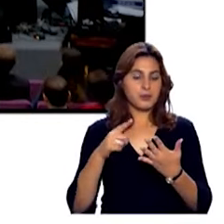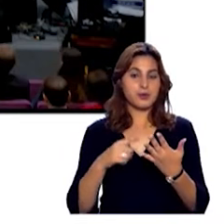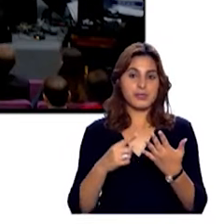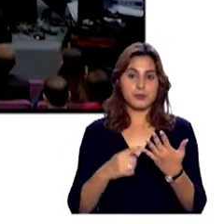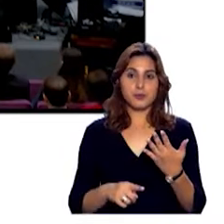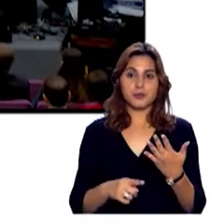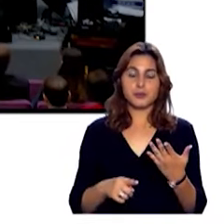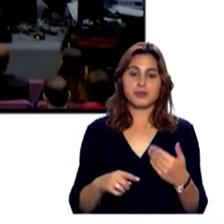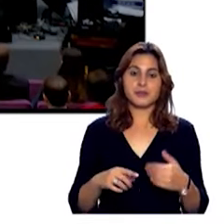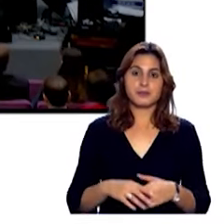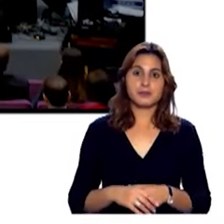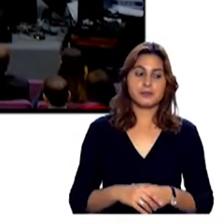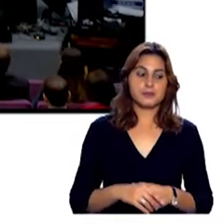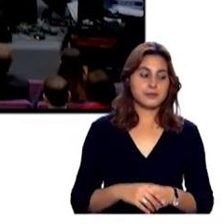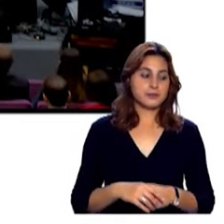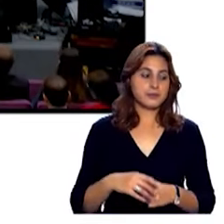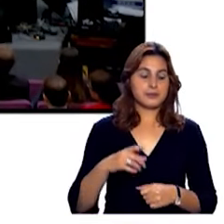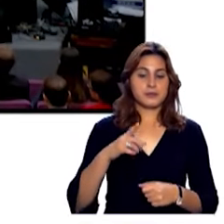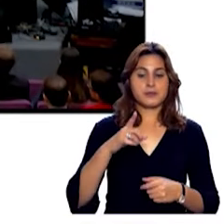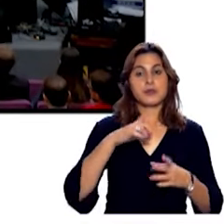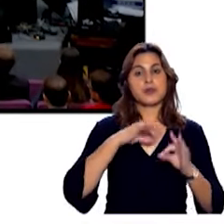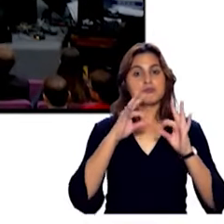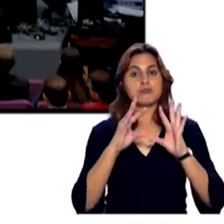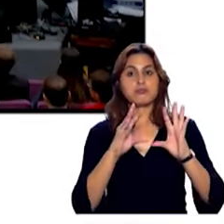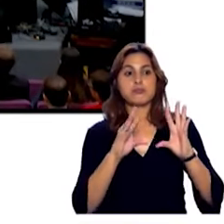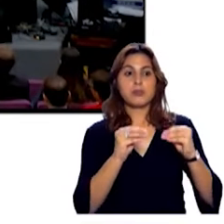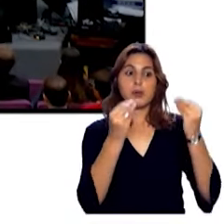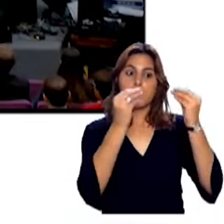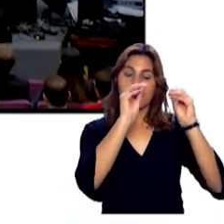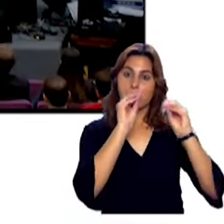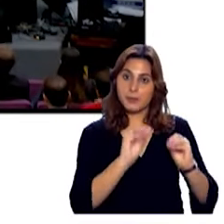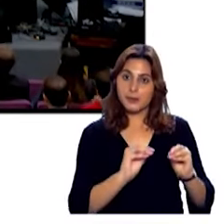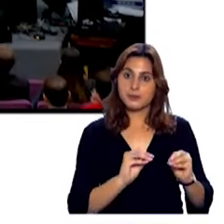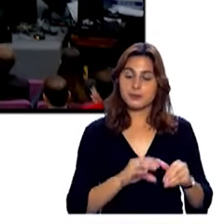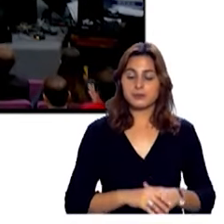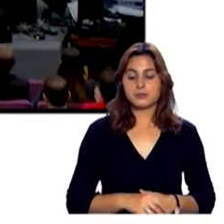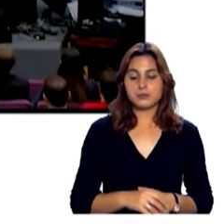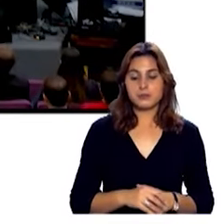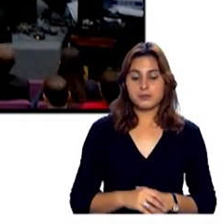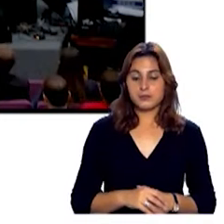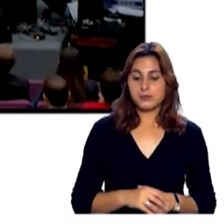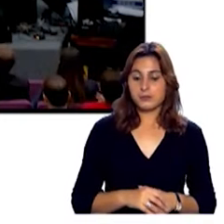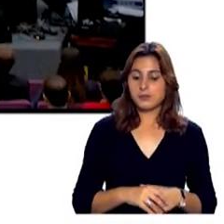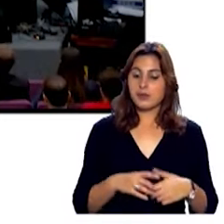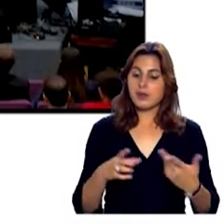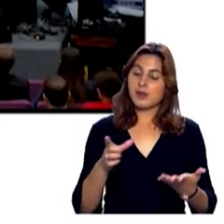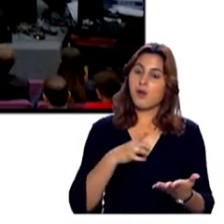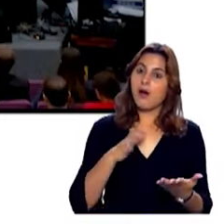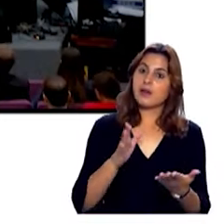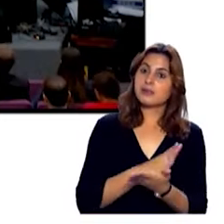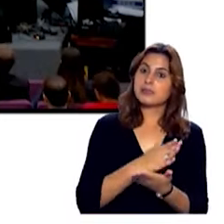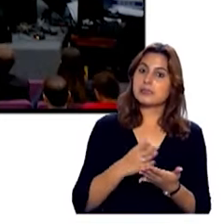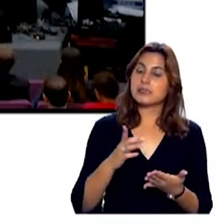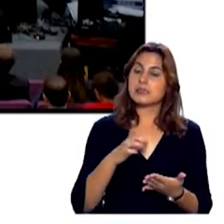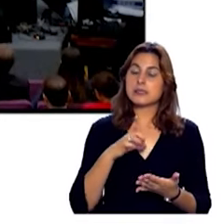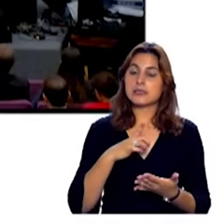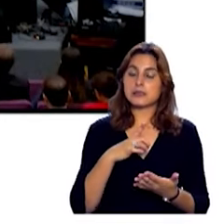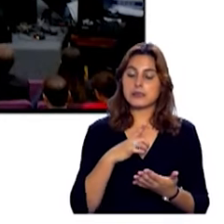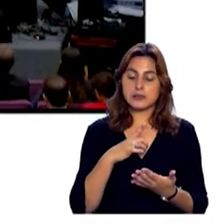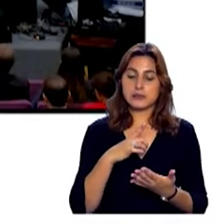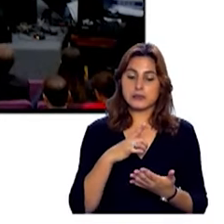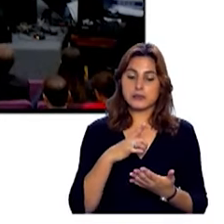Che lascia quindi Campo alla discrezionalità decisoria Della Suprema corte di cassazione